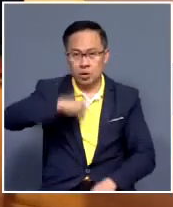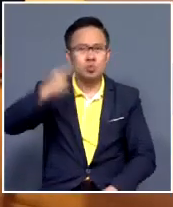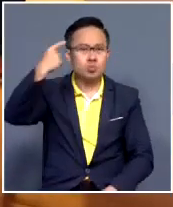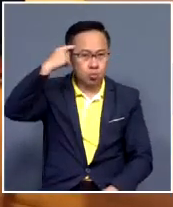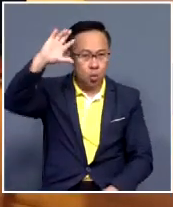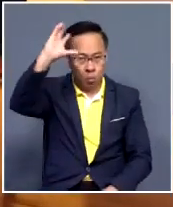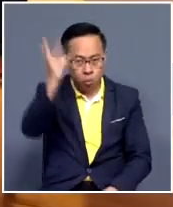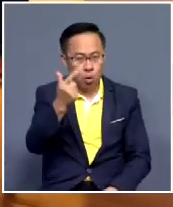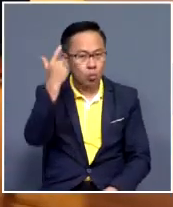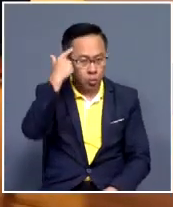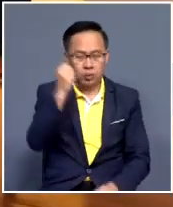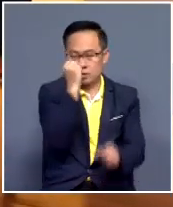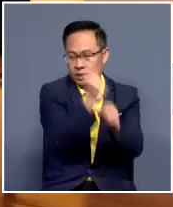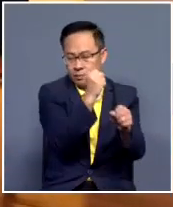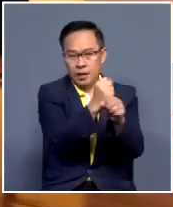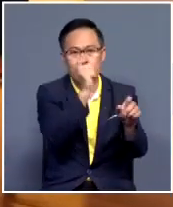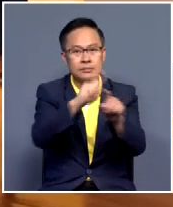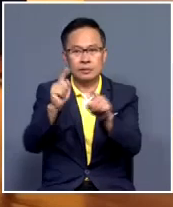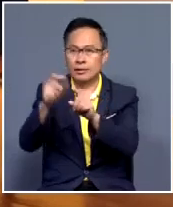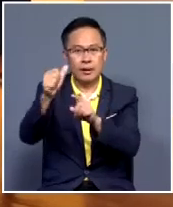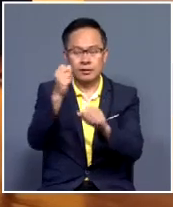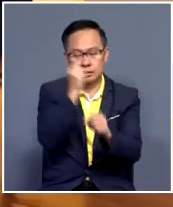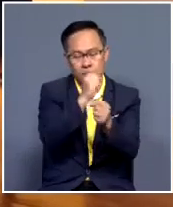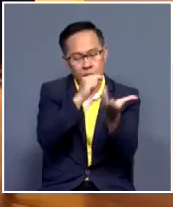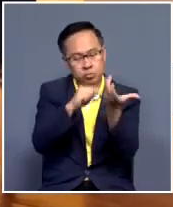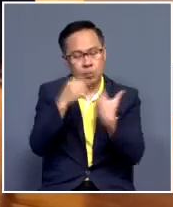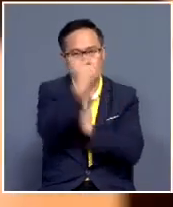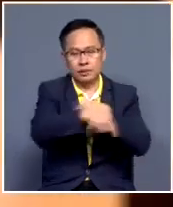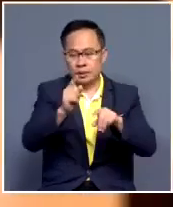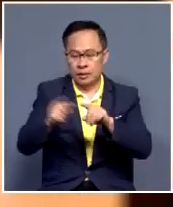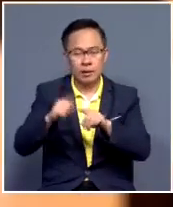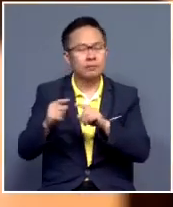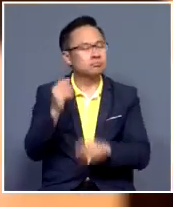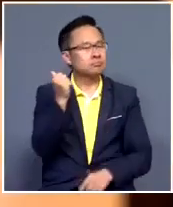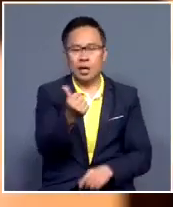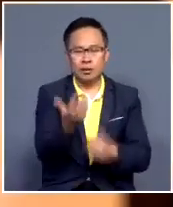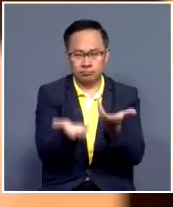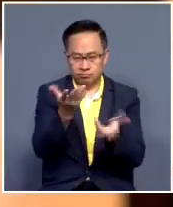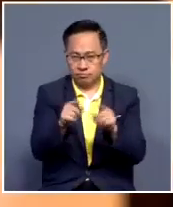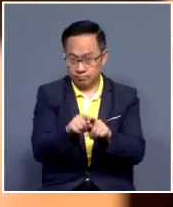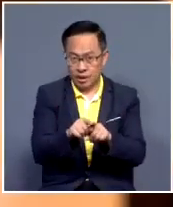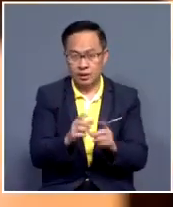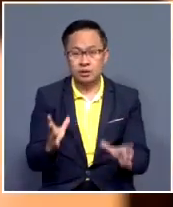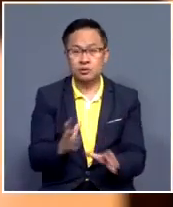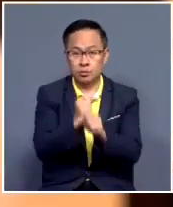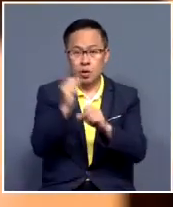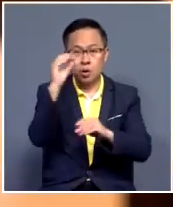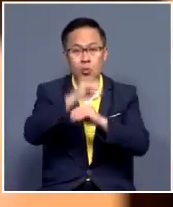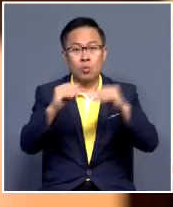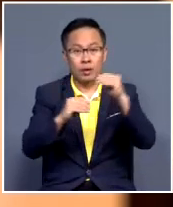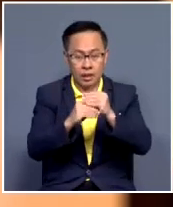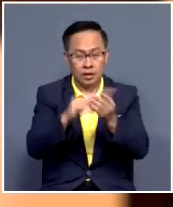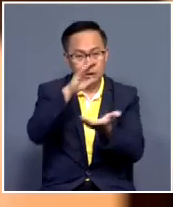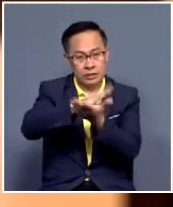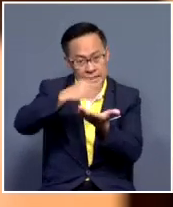ที่เฮ้ยคุณเก่งคุณจะไปอยู่ที่ไหนทั้งมาที่ไหนในโลกนี้ก็ได้เขาต้องรับคุณ คุณผู้ชมคะทั้งหมดนี้ก็คือภาพรวมของโครงการผลิตอาชีว